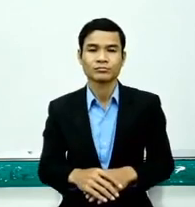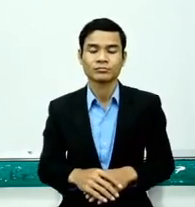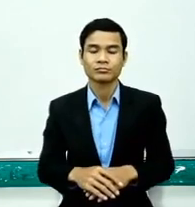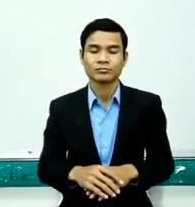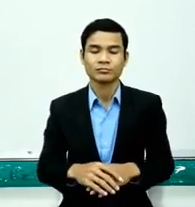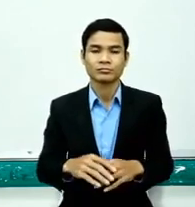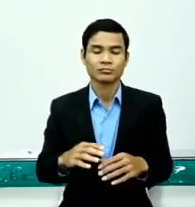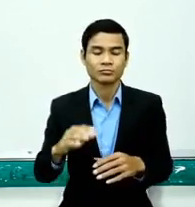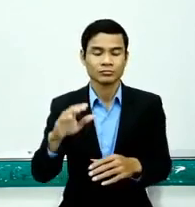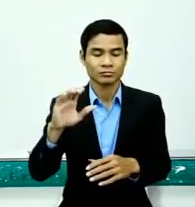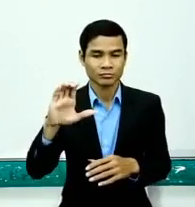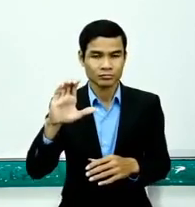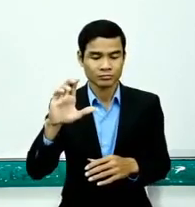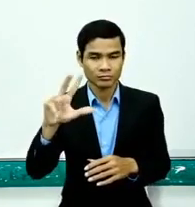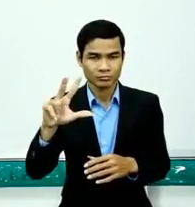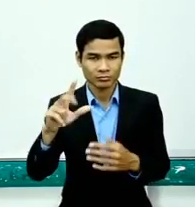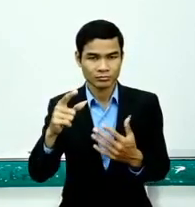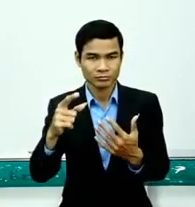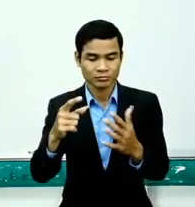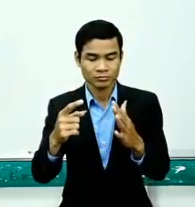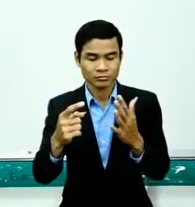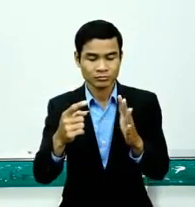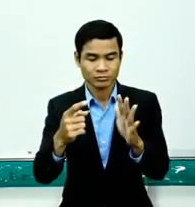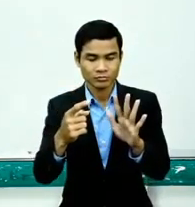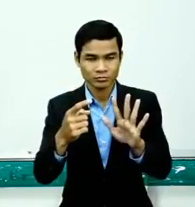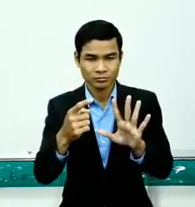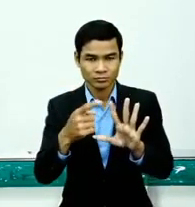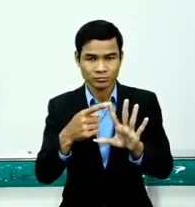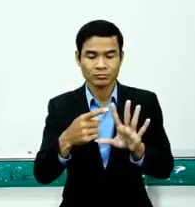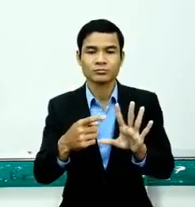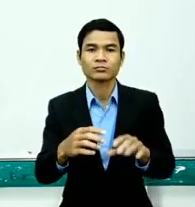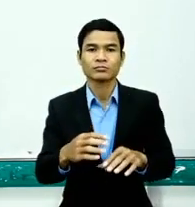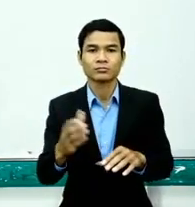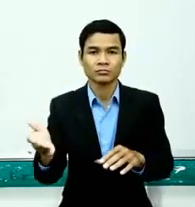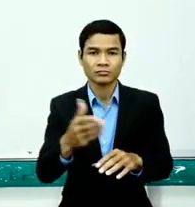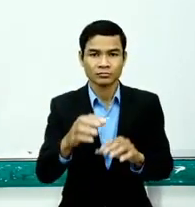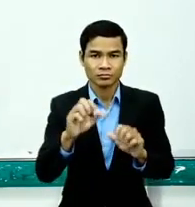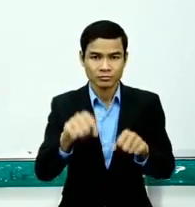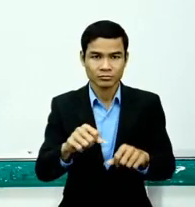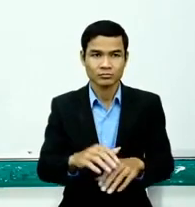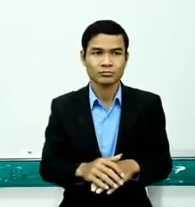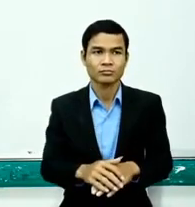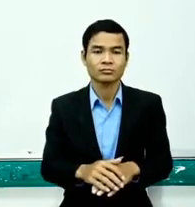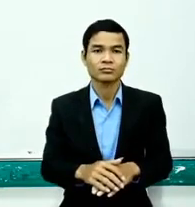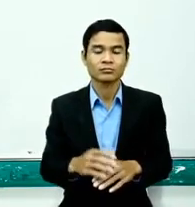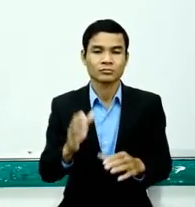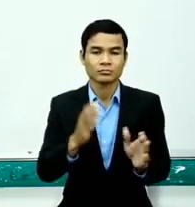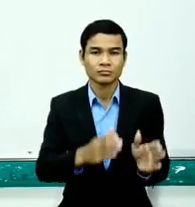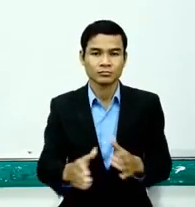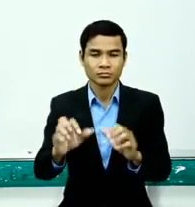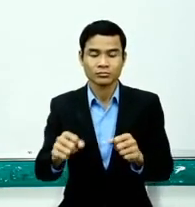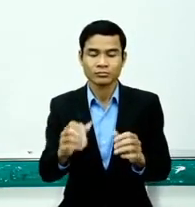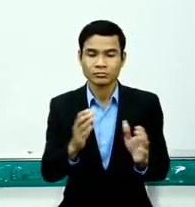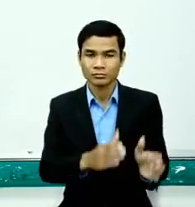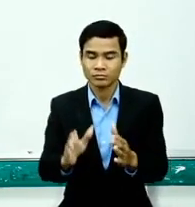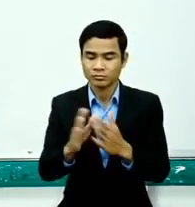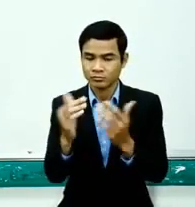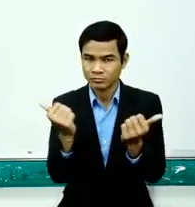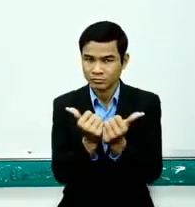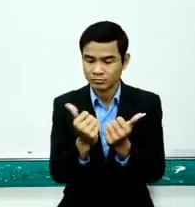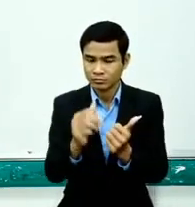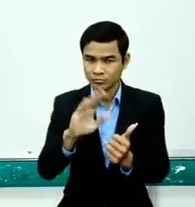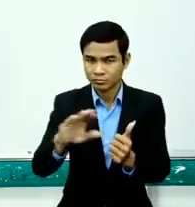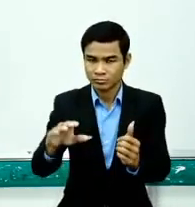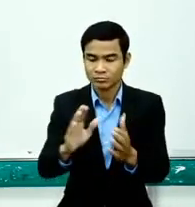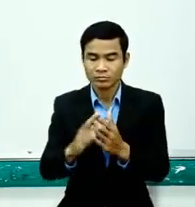ខខអកូនកូនកូនឥឡូវកូនកូនត្រៀមខ្លួនចាលេងល្បែងដោយខ្លួនឯងដោយ